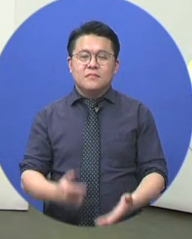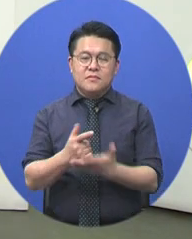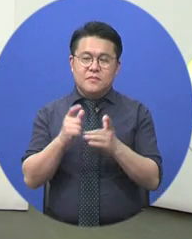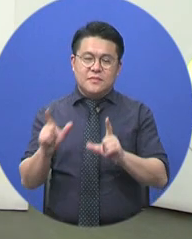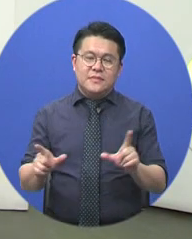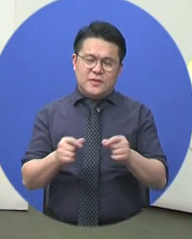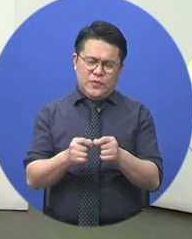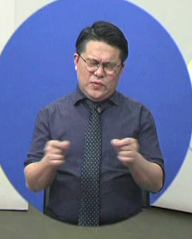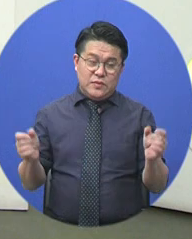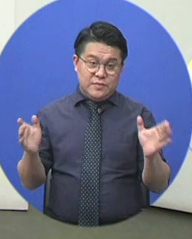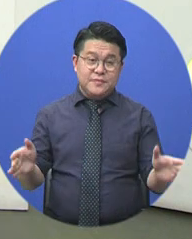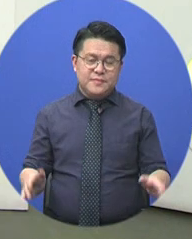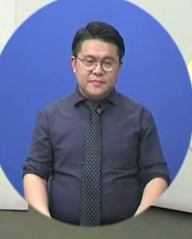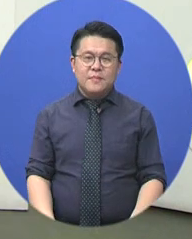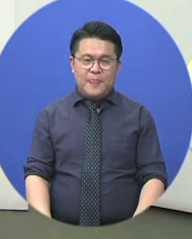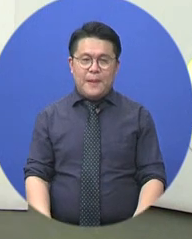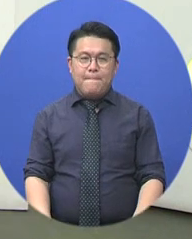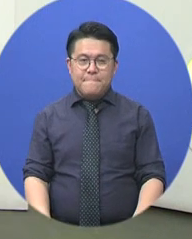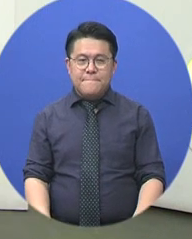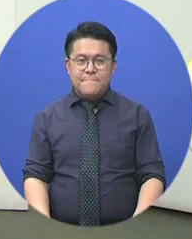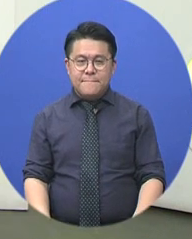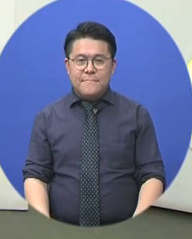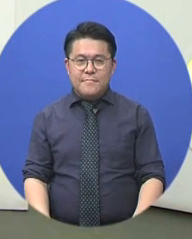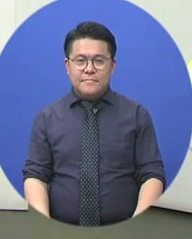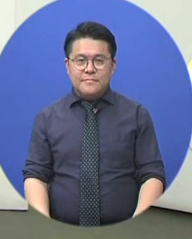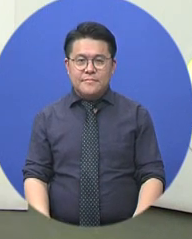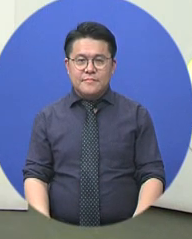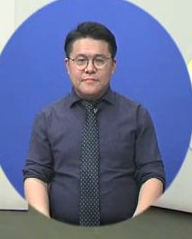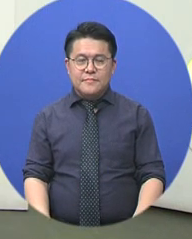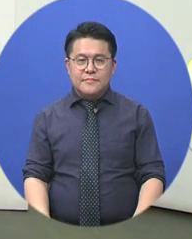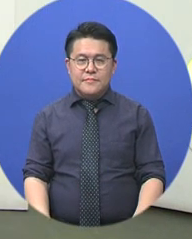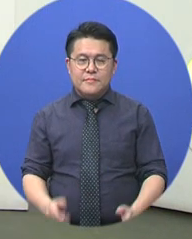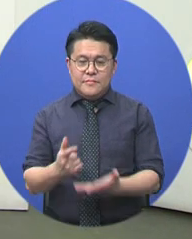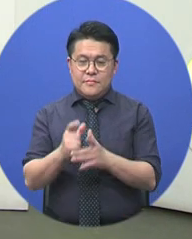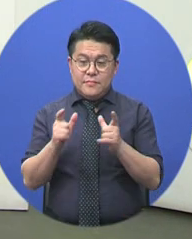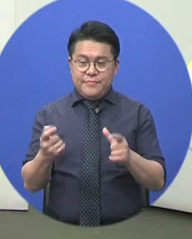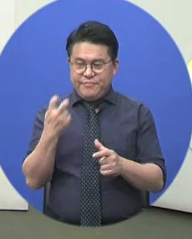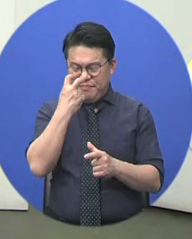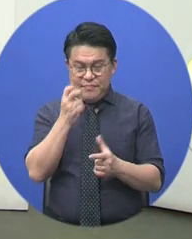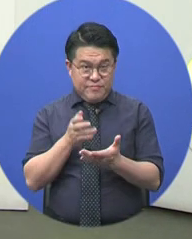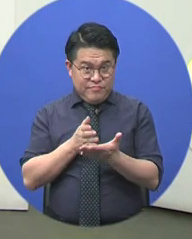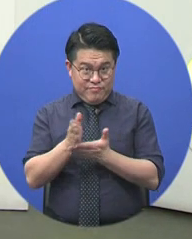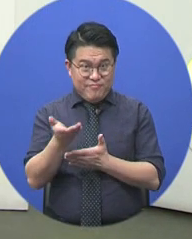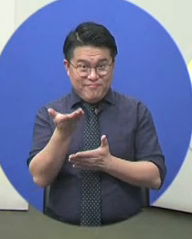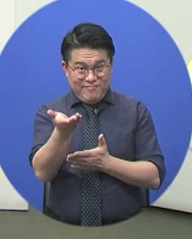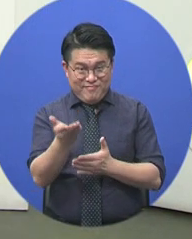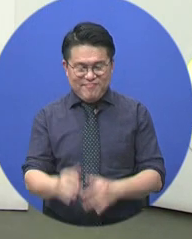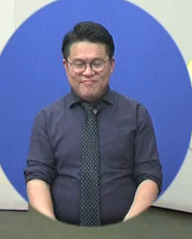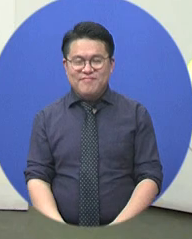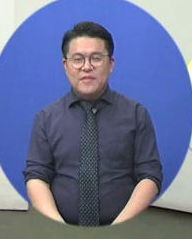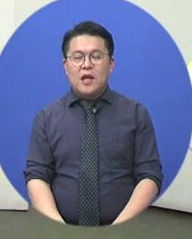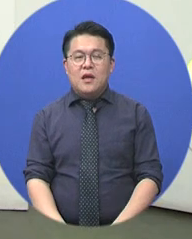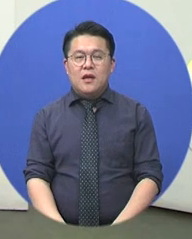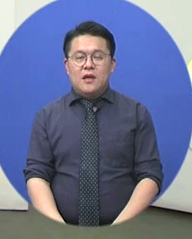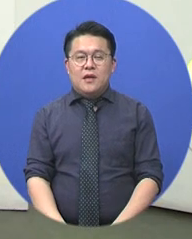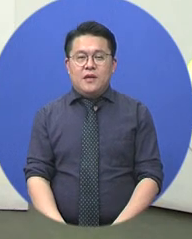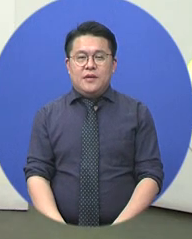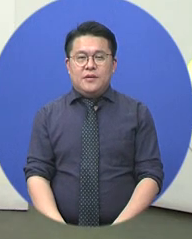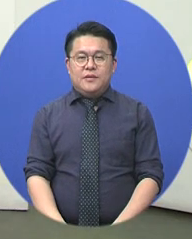노원구에서만 계속 살았어요. 난. 노원구에서만. 예. 네. 야, 또 노원구 지킴이시네. 맞아요. 네. 네. 네.